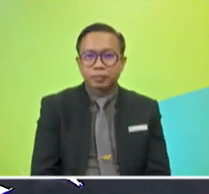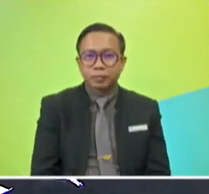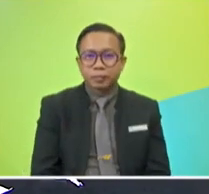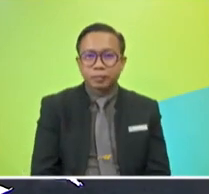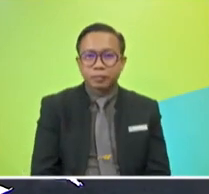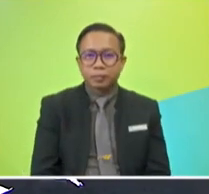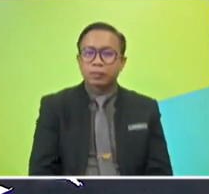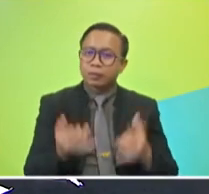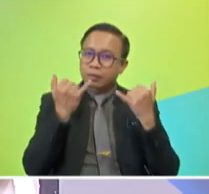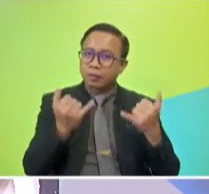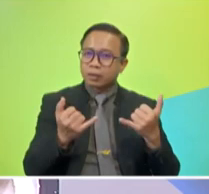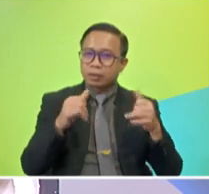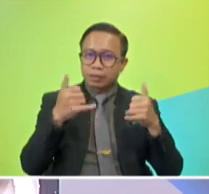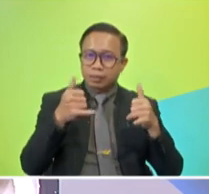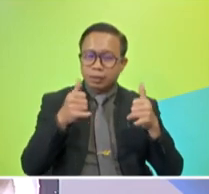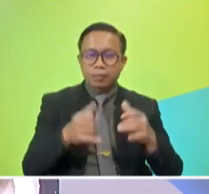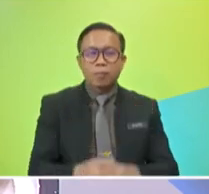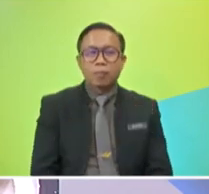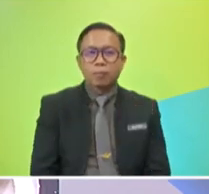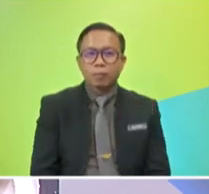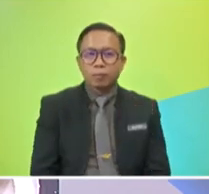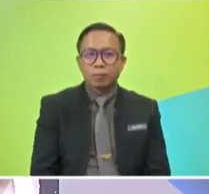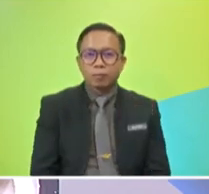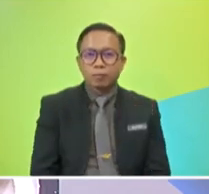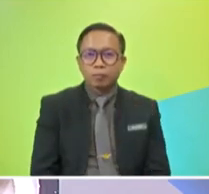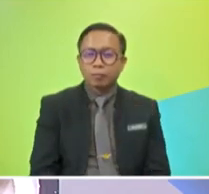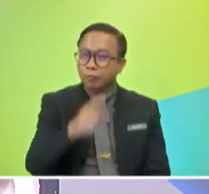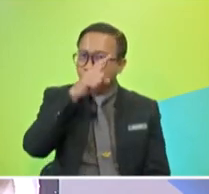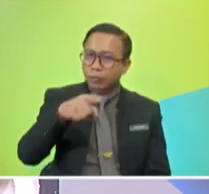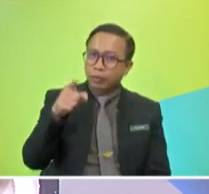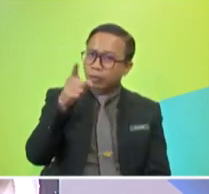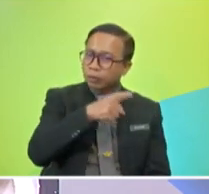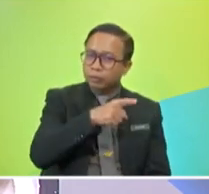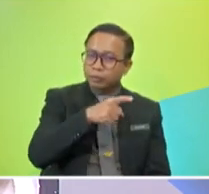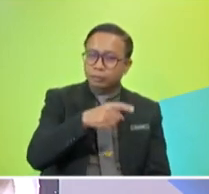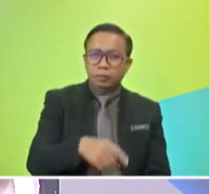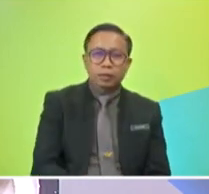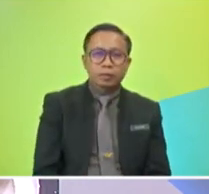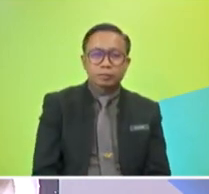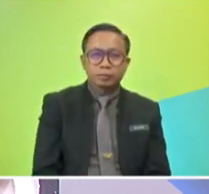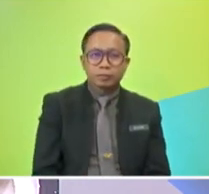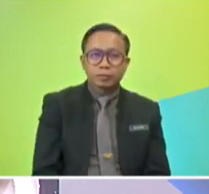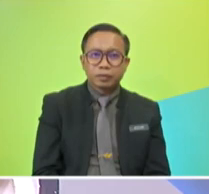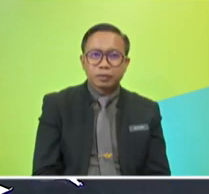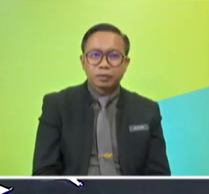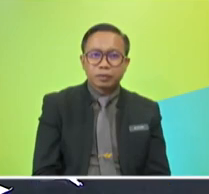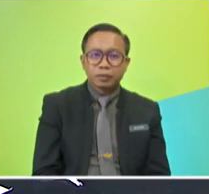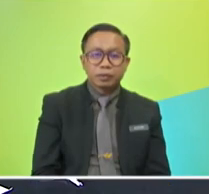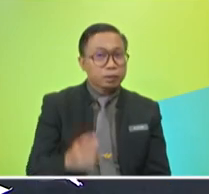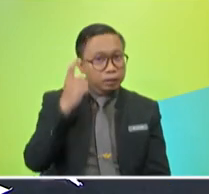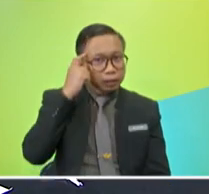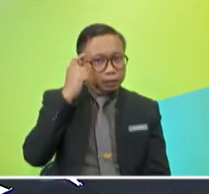sekarang kita main puzzle dalam bahasa Inggris atau dalam bahasa melayunya apa